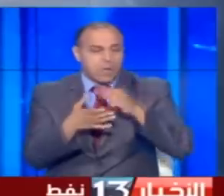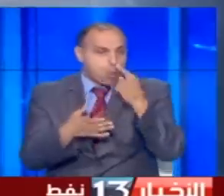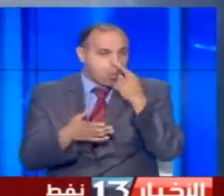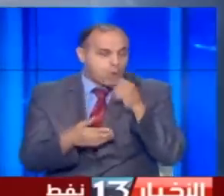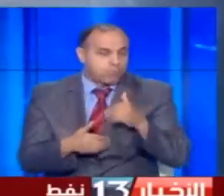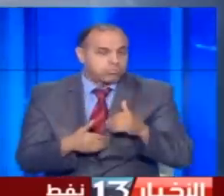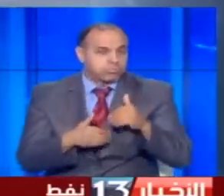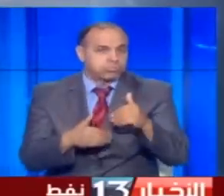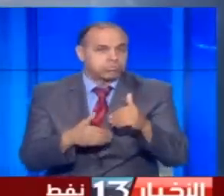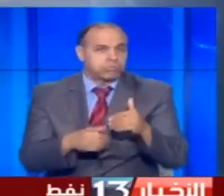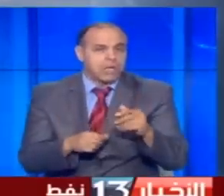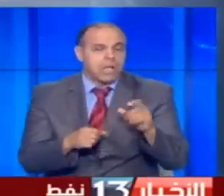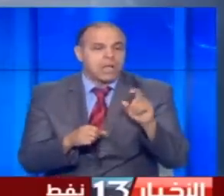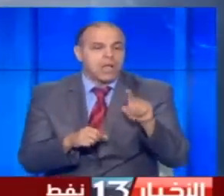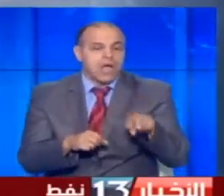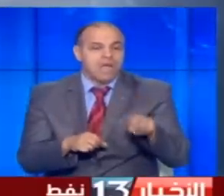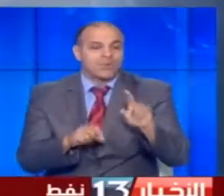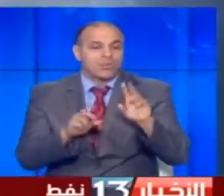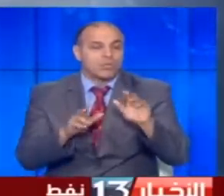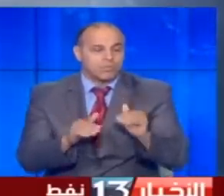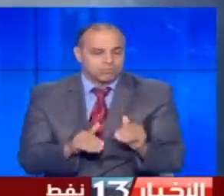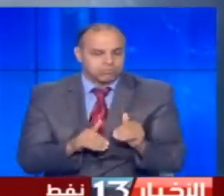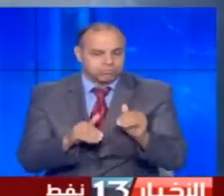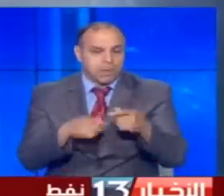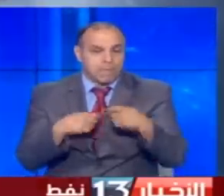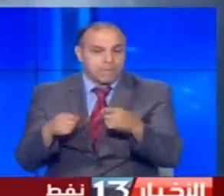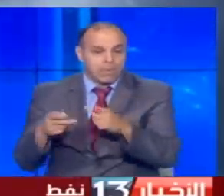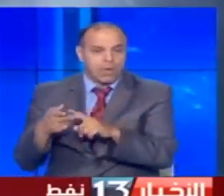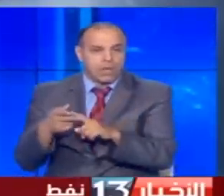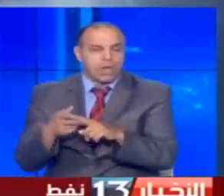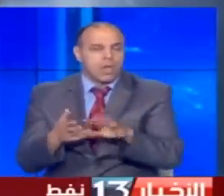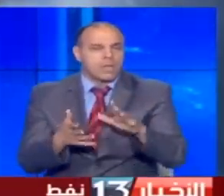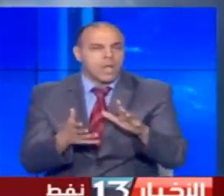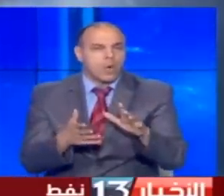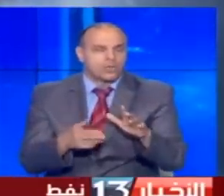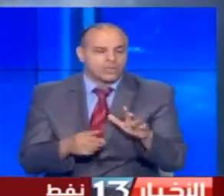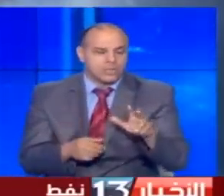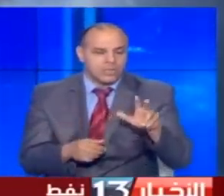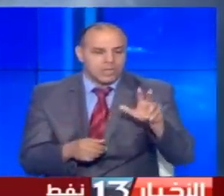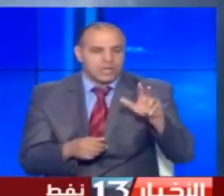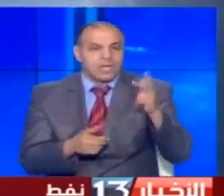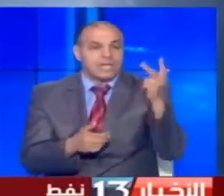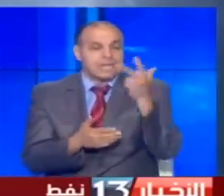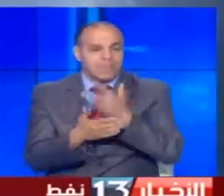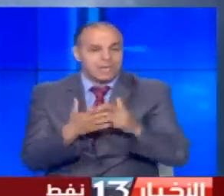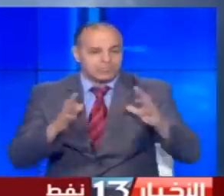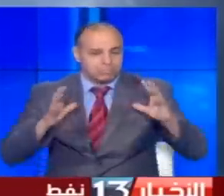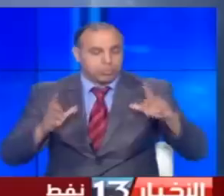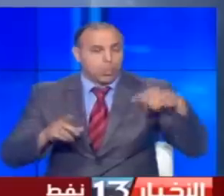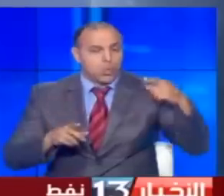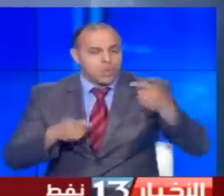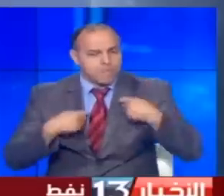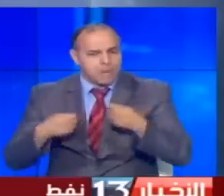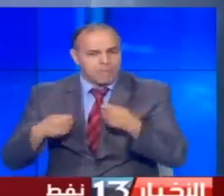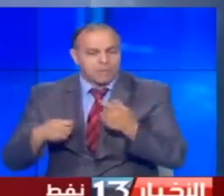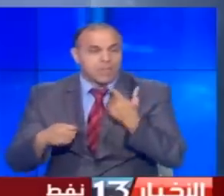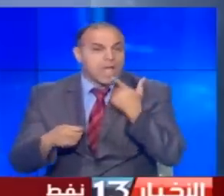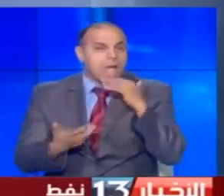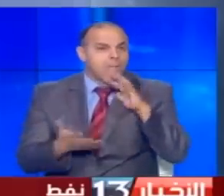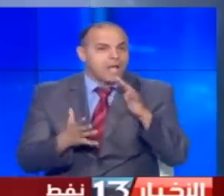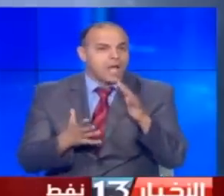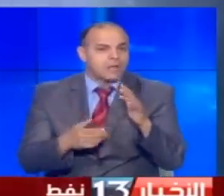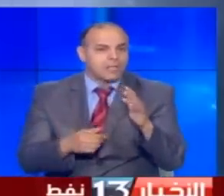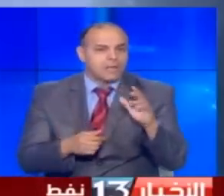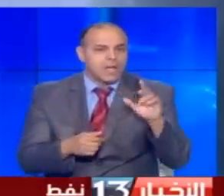ذروتها في ثمانيه عشر والفين حين سجلت نحو ثلاثه ثلاثه ملايين برميل يوميا بما يعادل